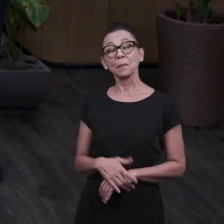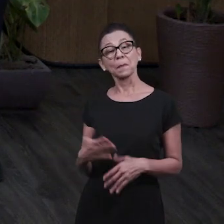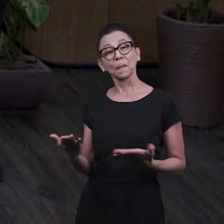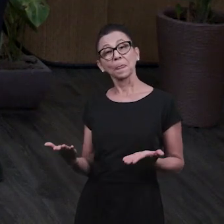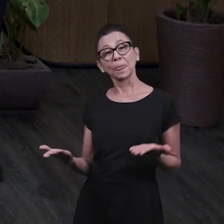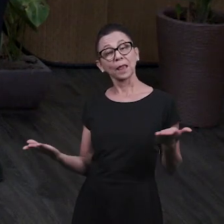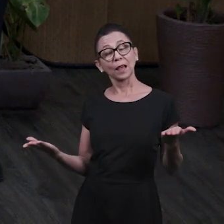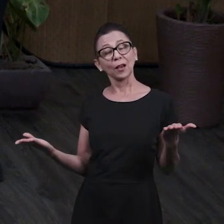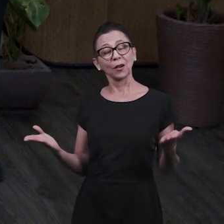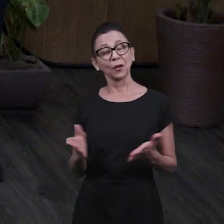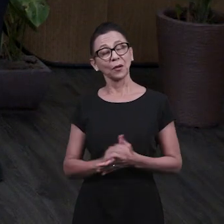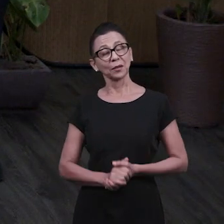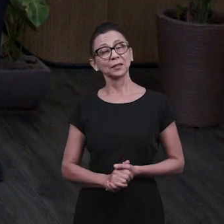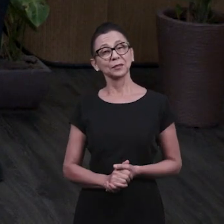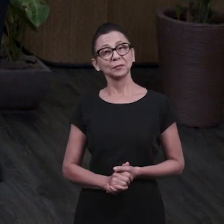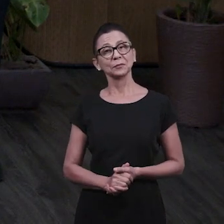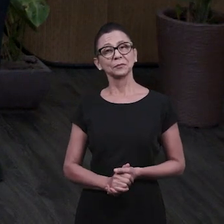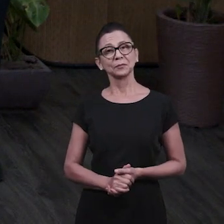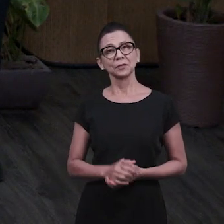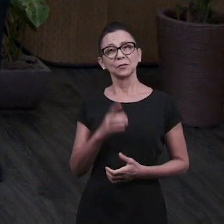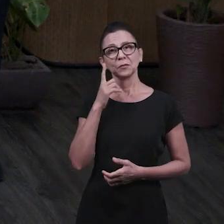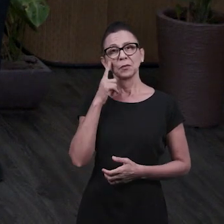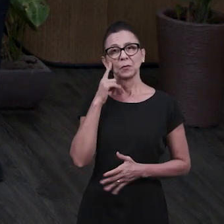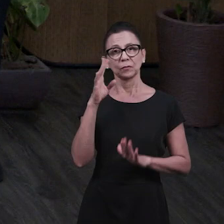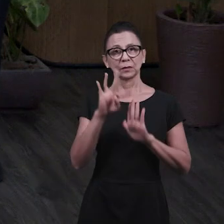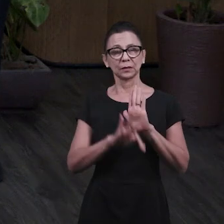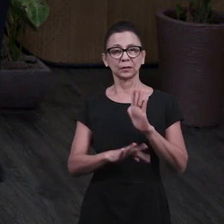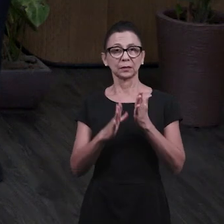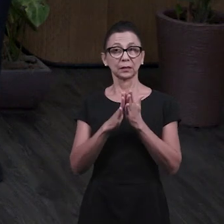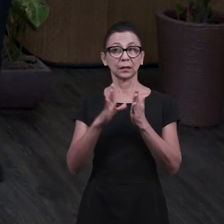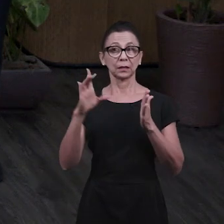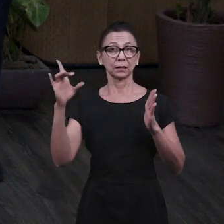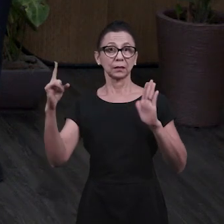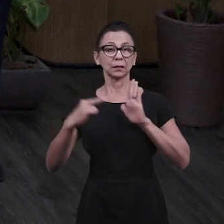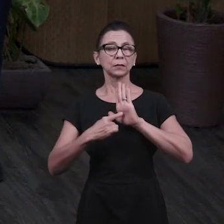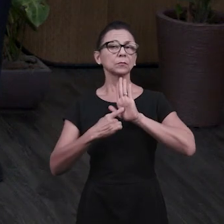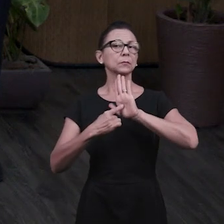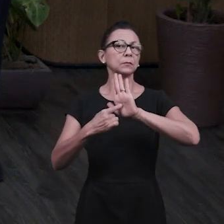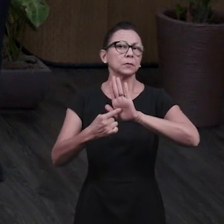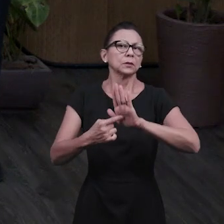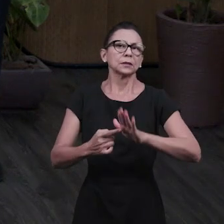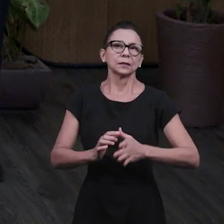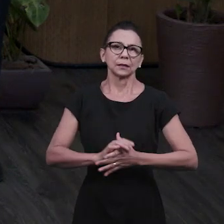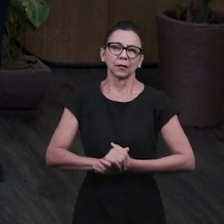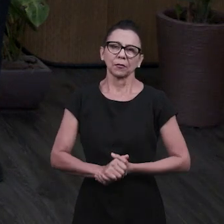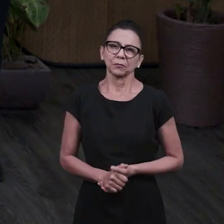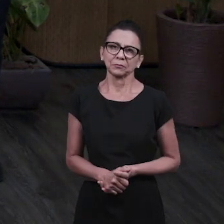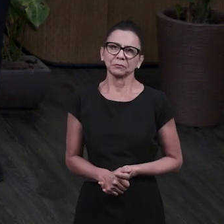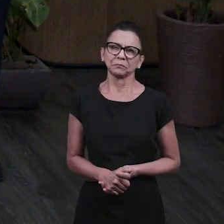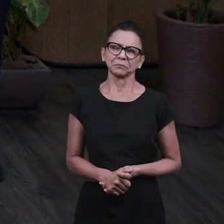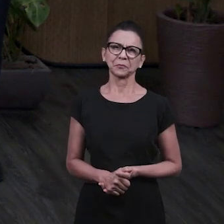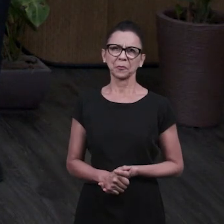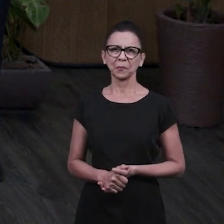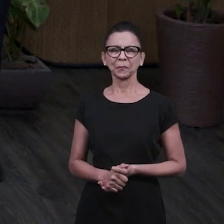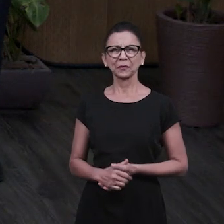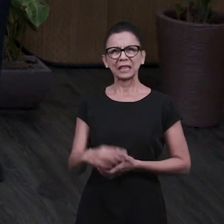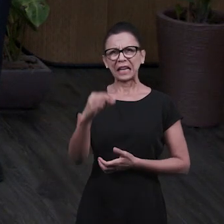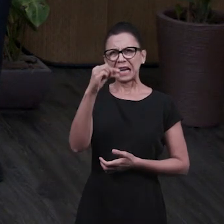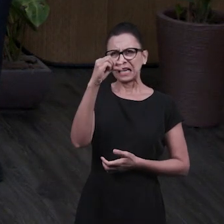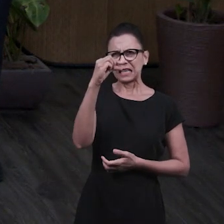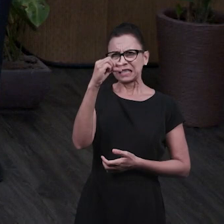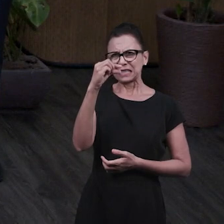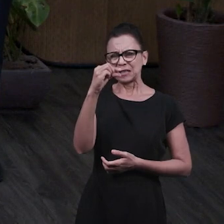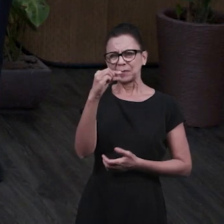Maintenant, nous pouvons utiliser ce texte biblique et montrer pourquoi la